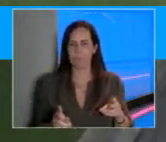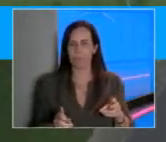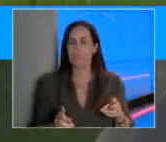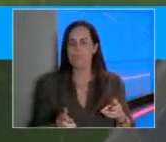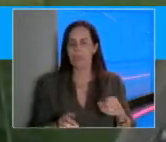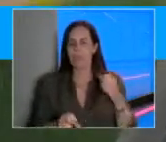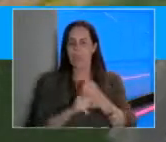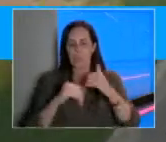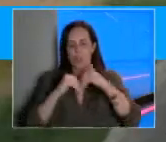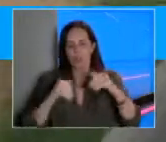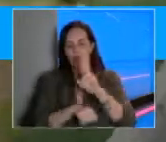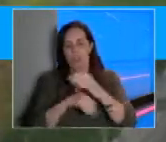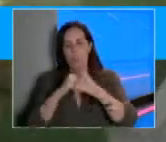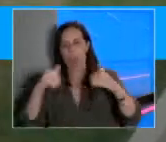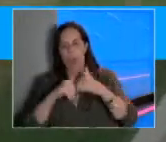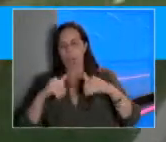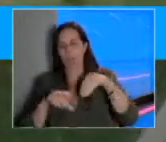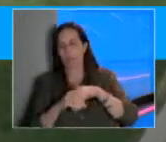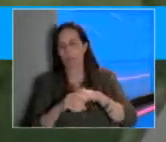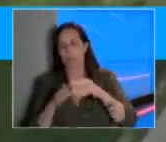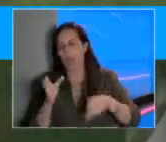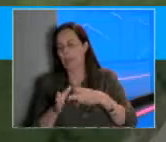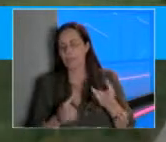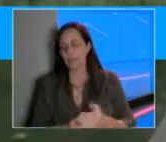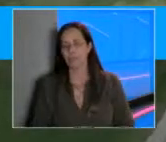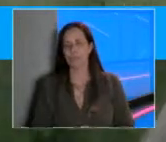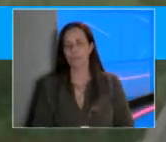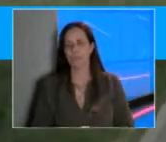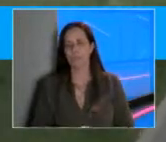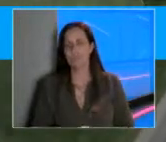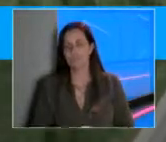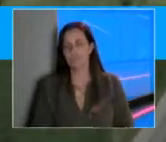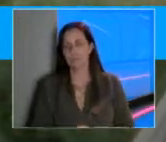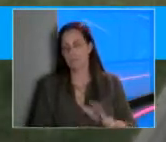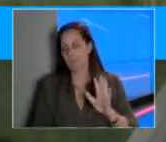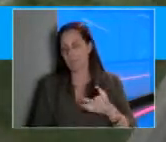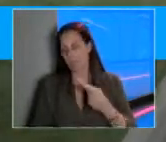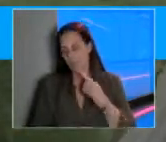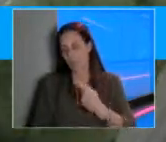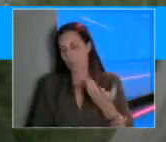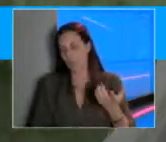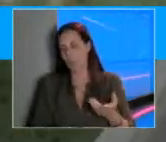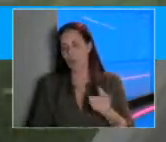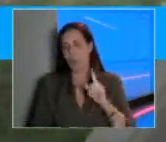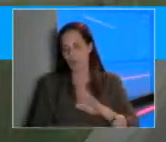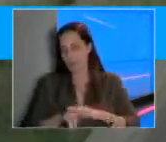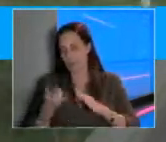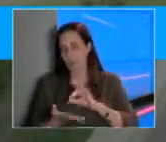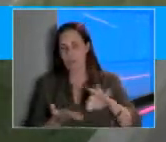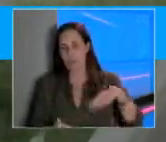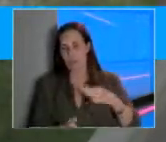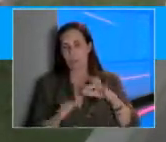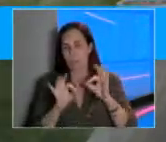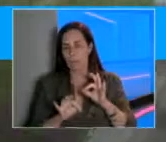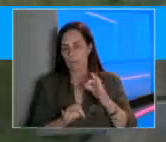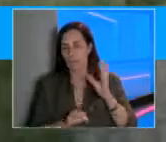ליצור בידוד חברתי בתוך הקרונות. זה מה שאמיר אסרף הציג. מהצד השני, במשרד הבריאות באמת